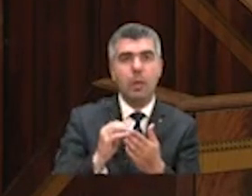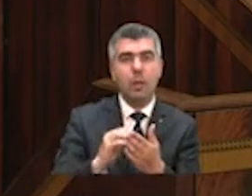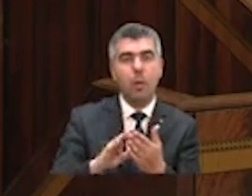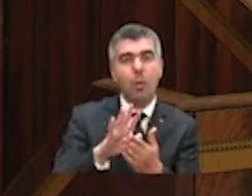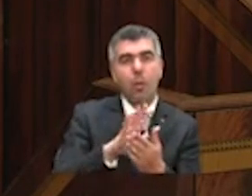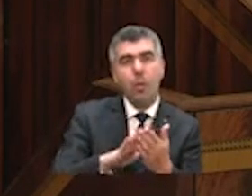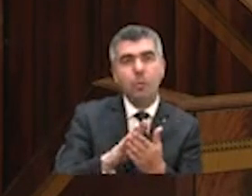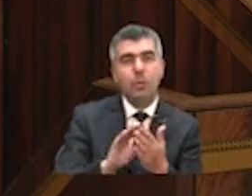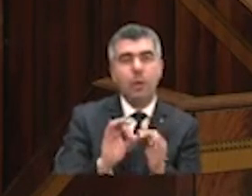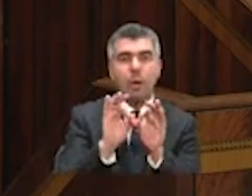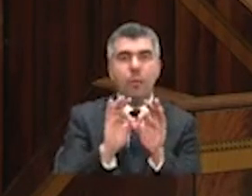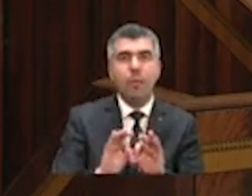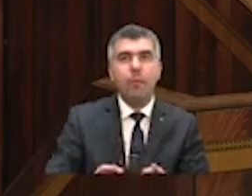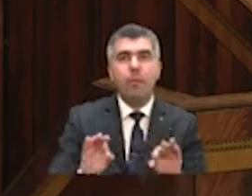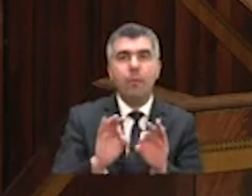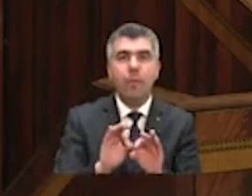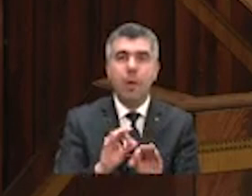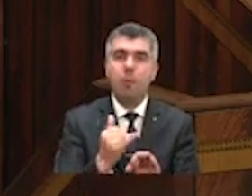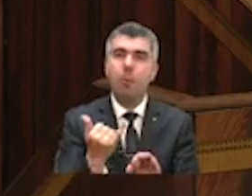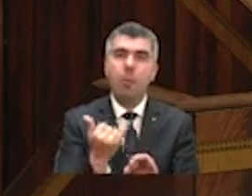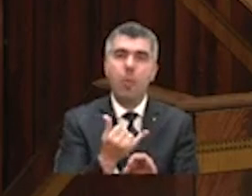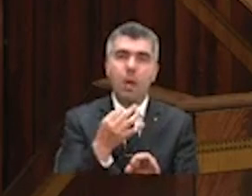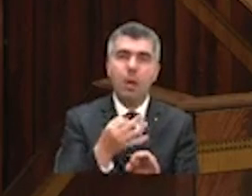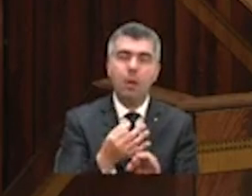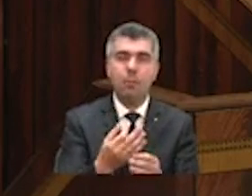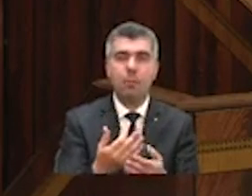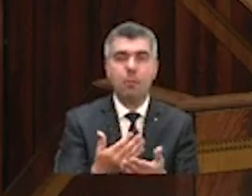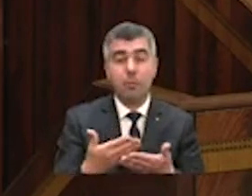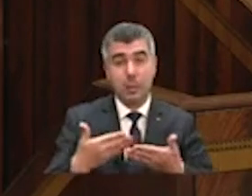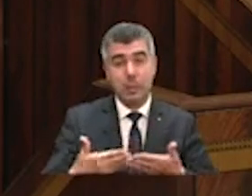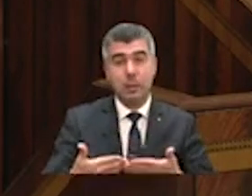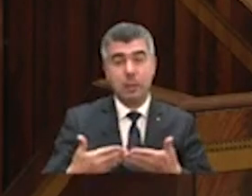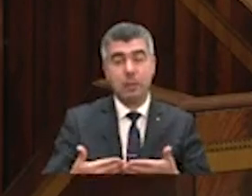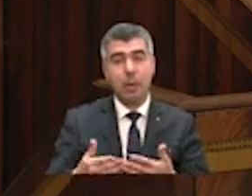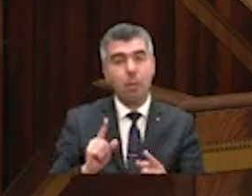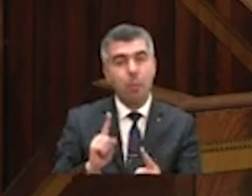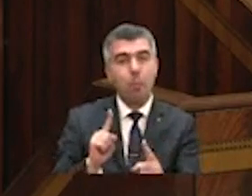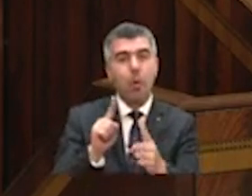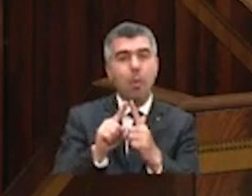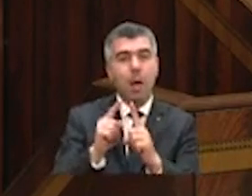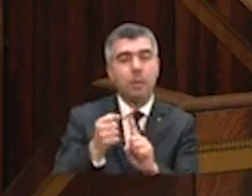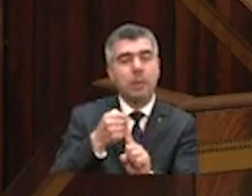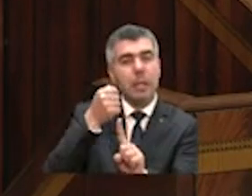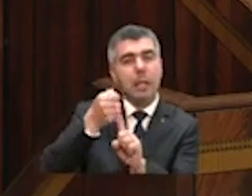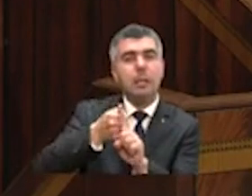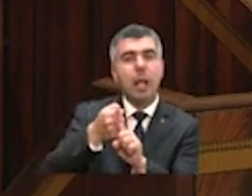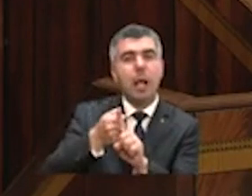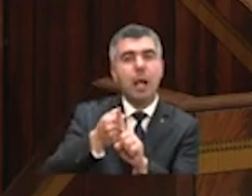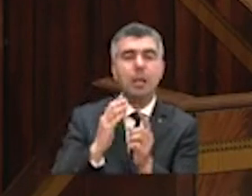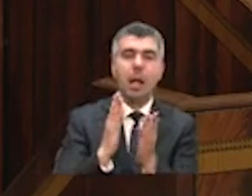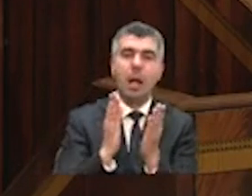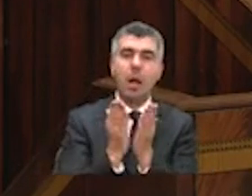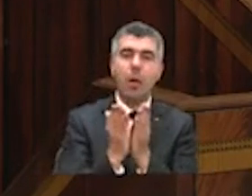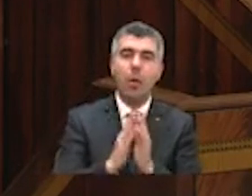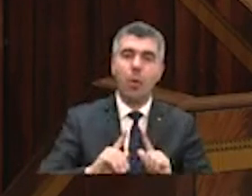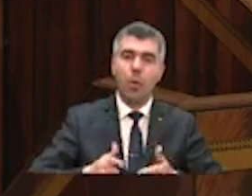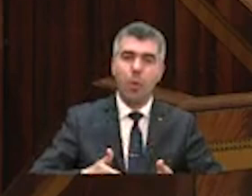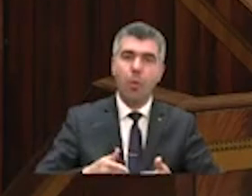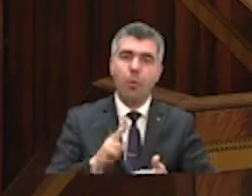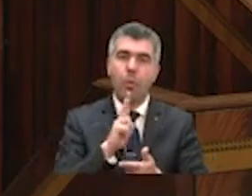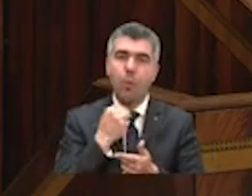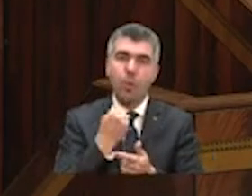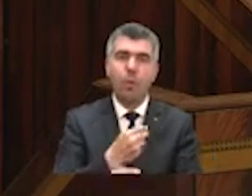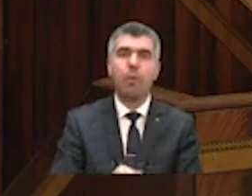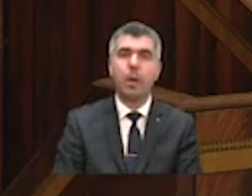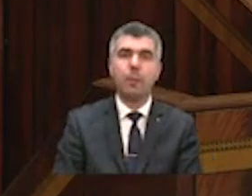لا تكون لدينا الجرأة الكافية لمباشرة إصلاح حقيقي للمدرسة العمومية؟